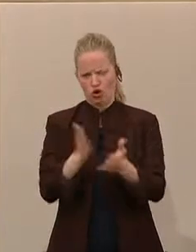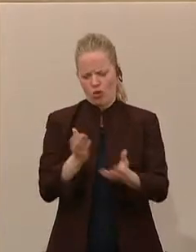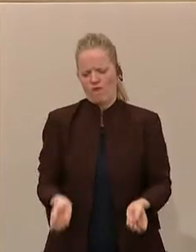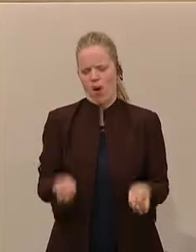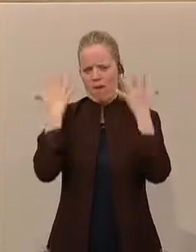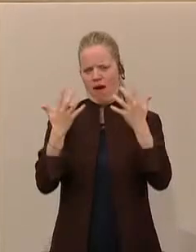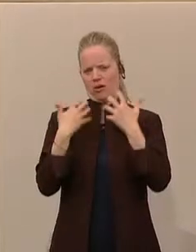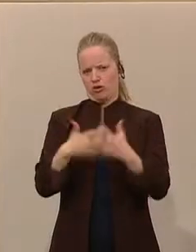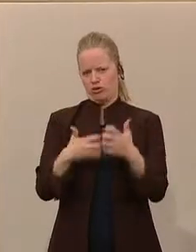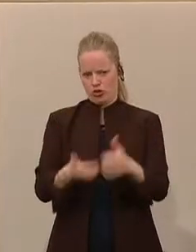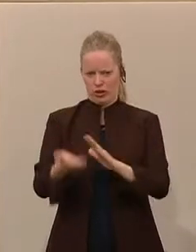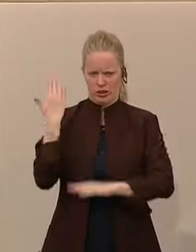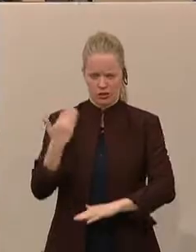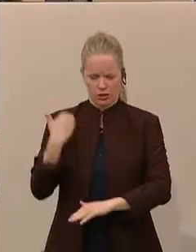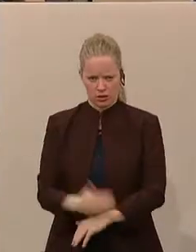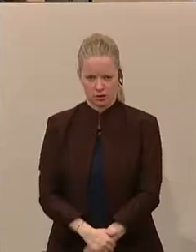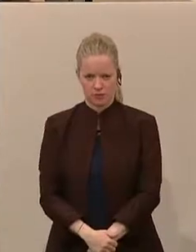Geschichte.